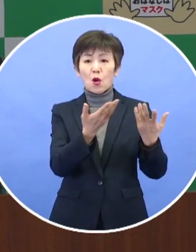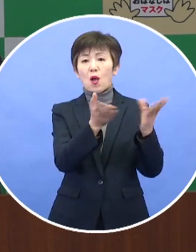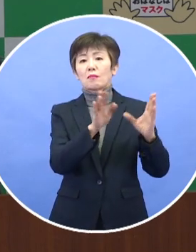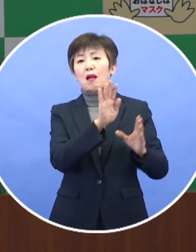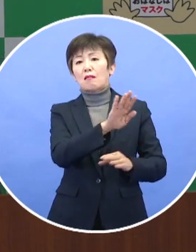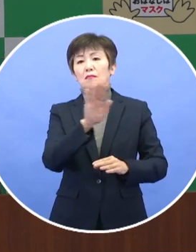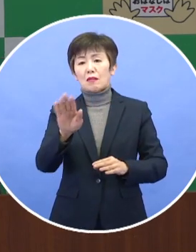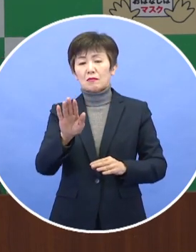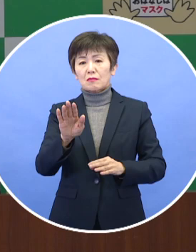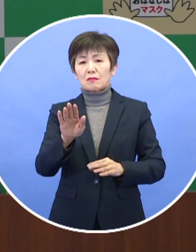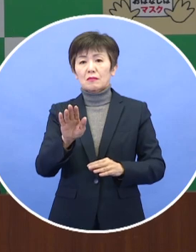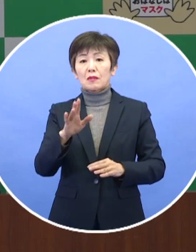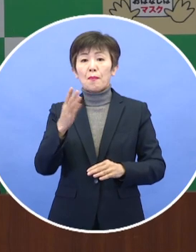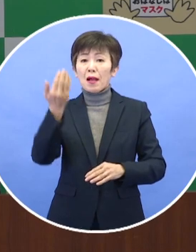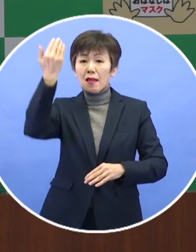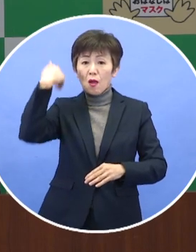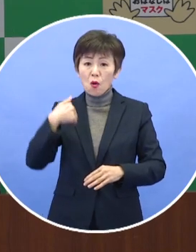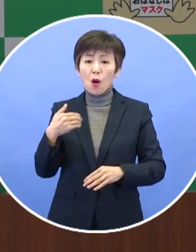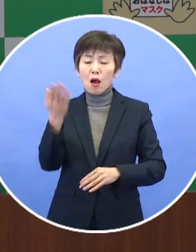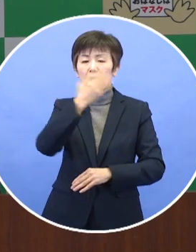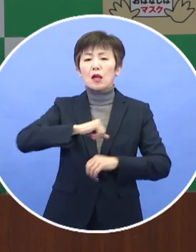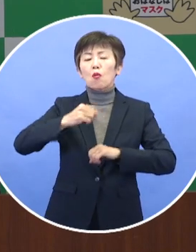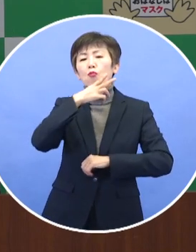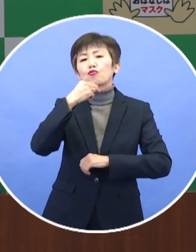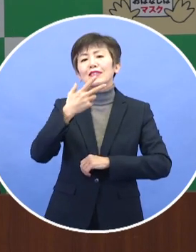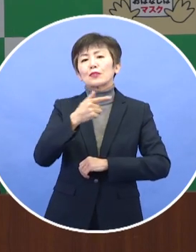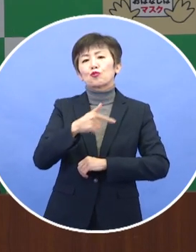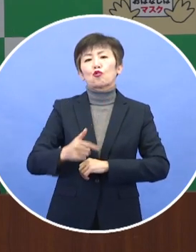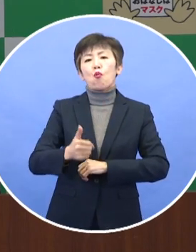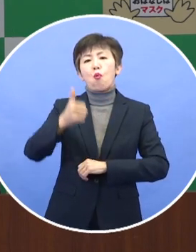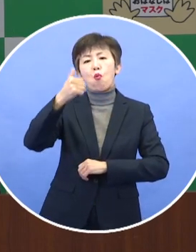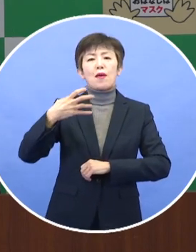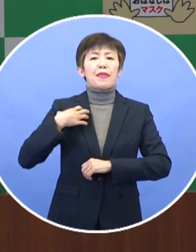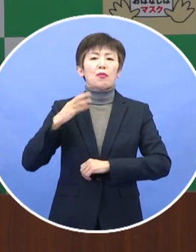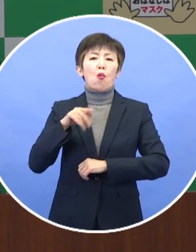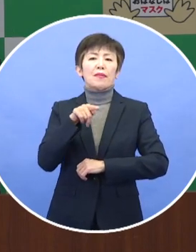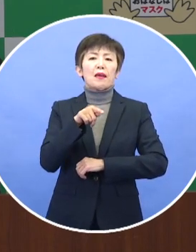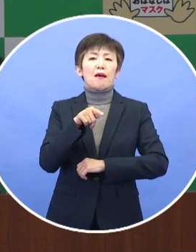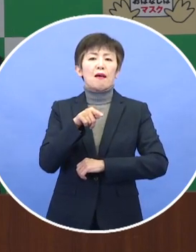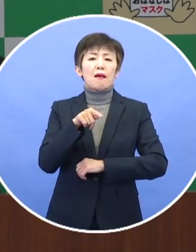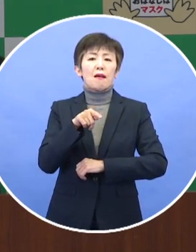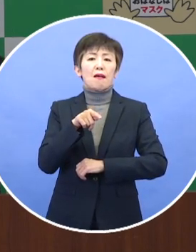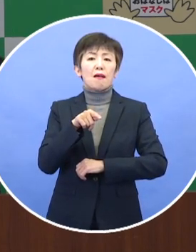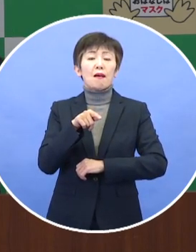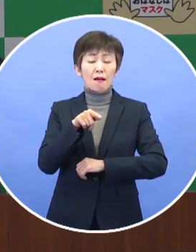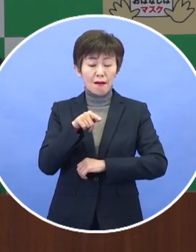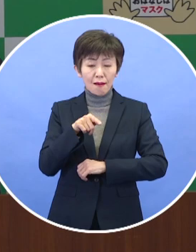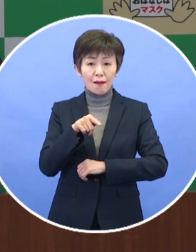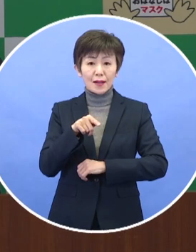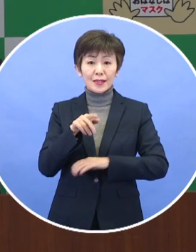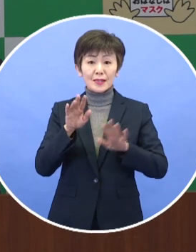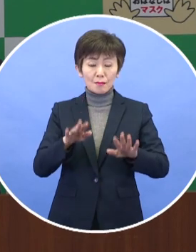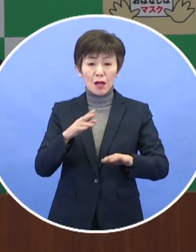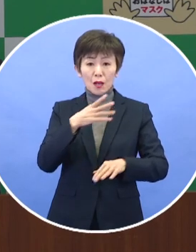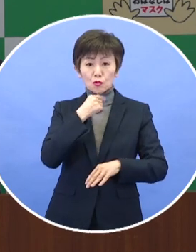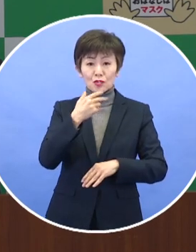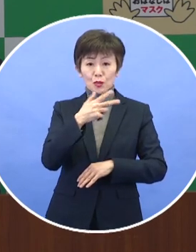健康福祉部長がですね、全体の統括をするというやり方をしておりましたが、健康福祉部長